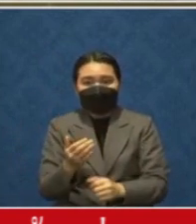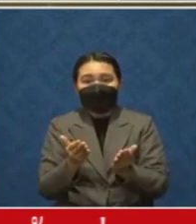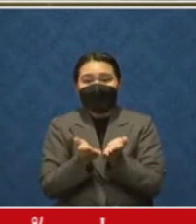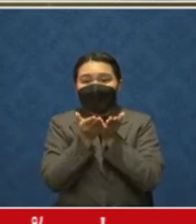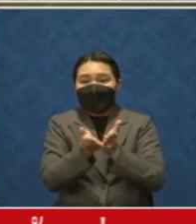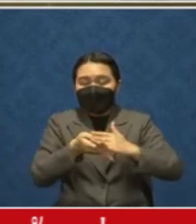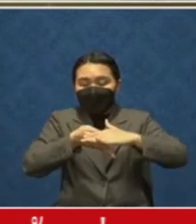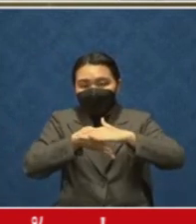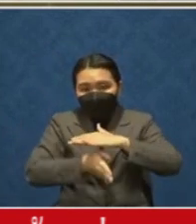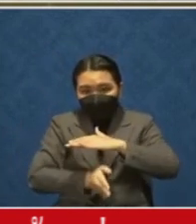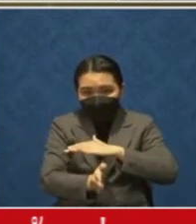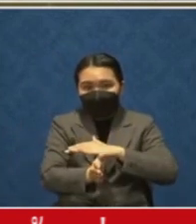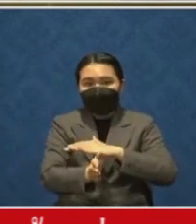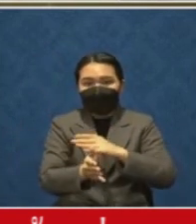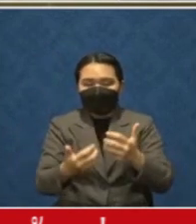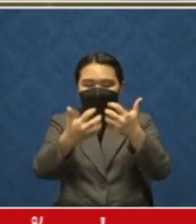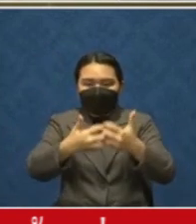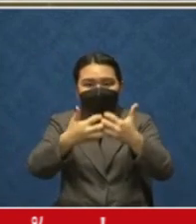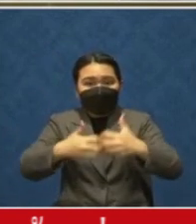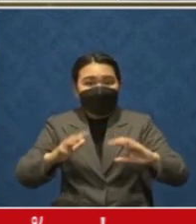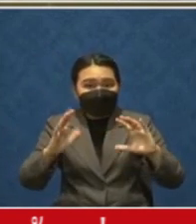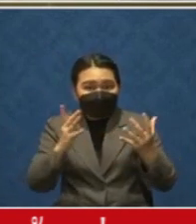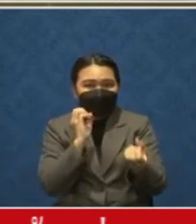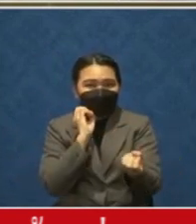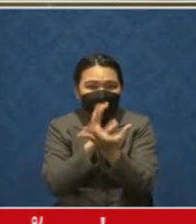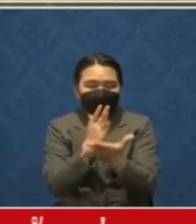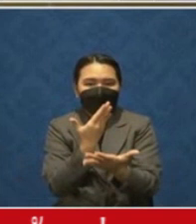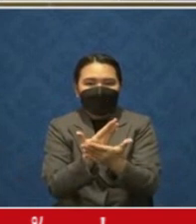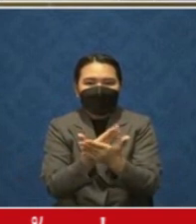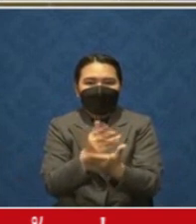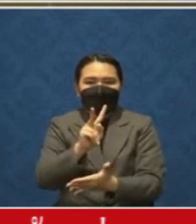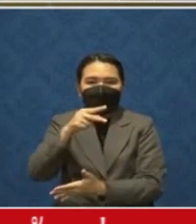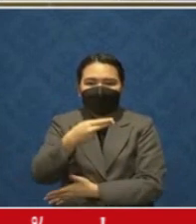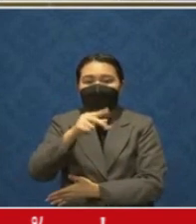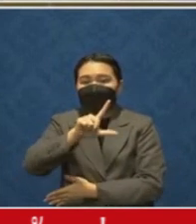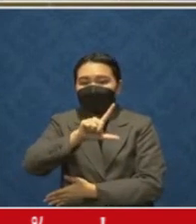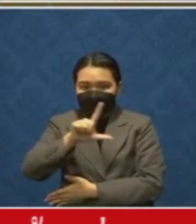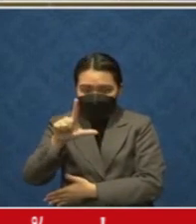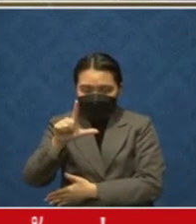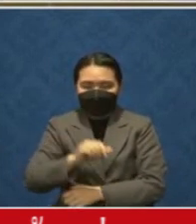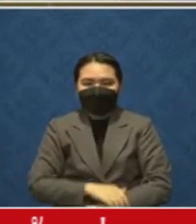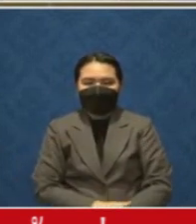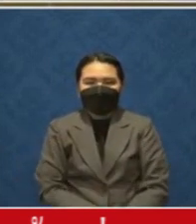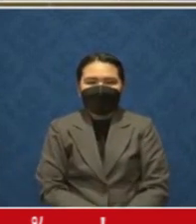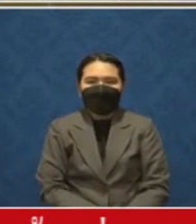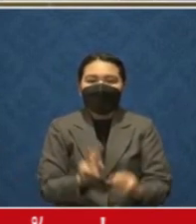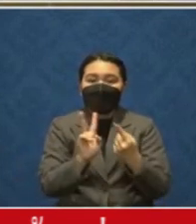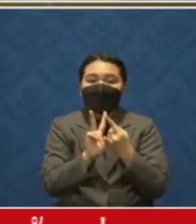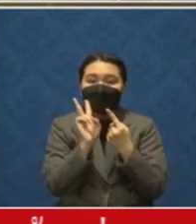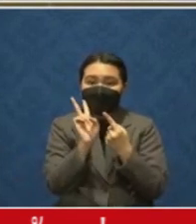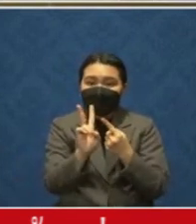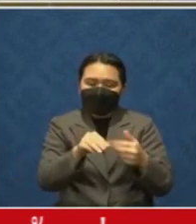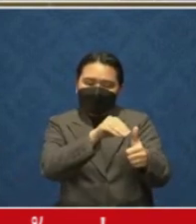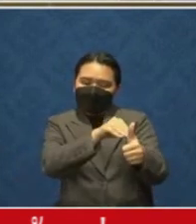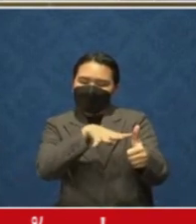ซื้อเรือดำน้ำไม่มีเครื่องยนต์สร้างความเสียหายให้กับแผ่นดินมากกว่า 20,000 ล้าน 2 ครับ